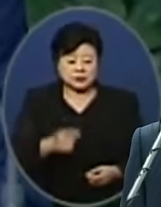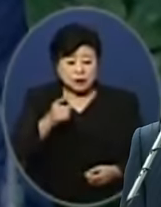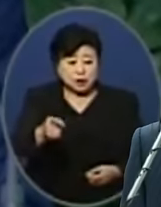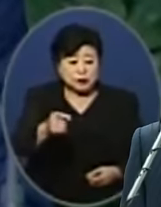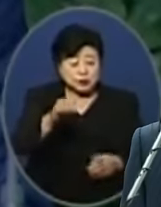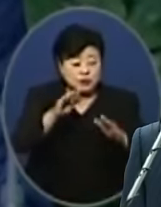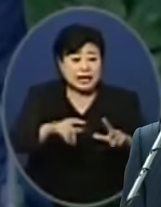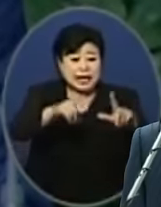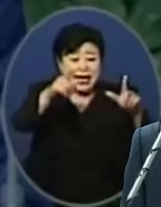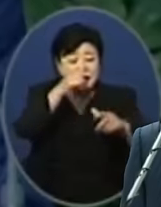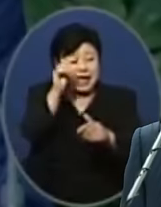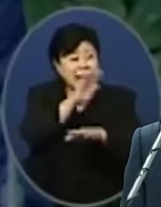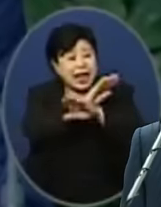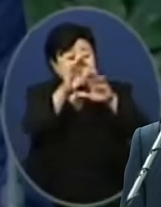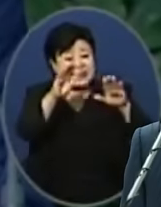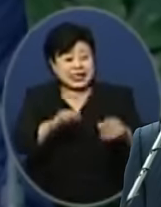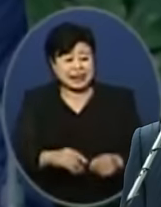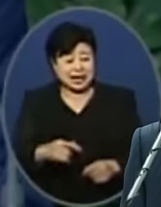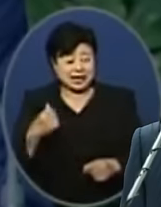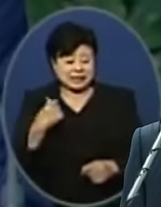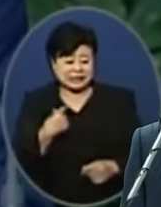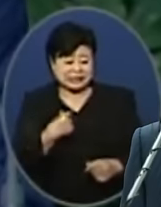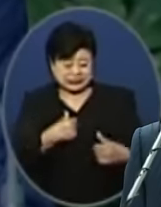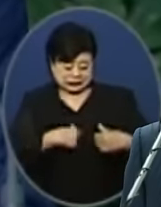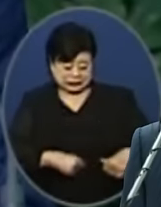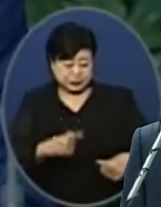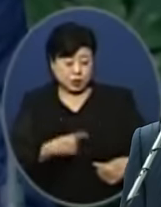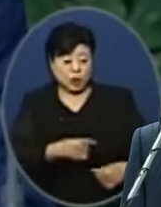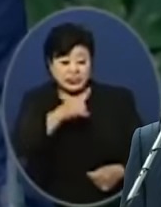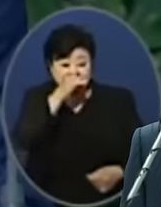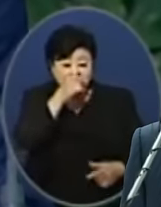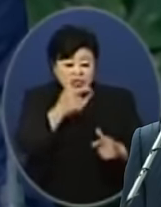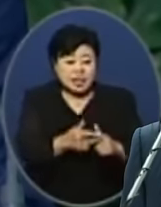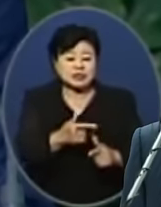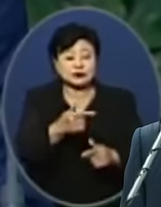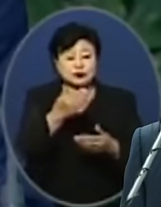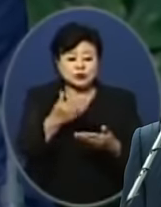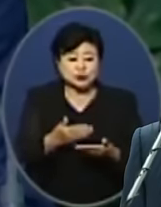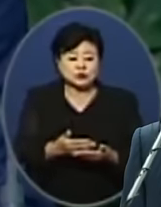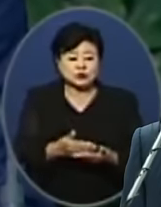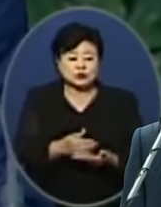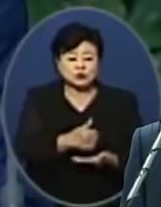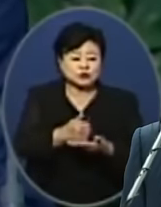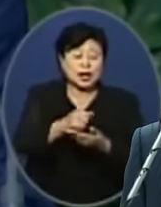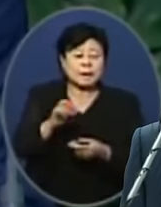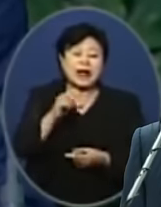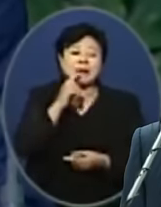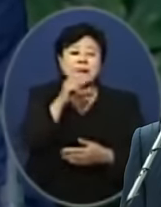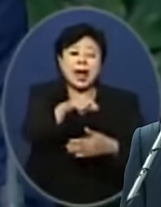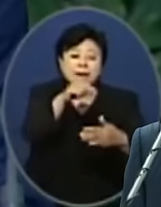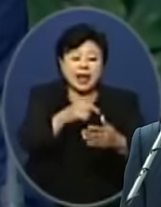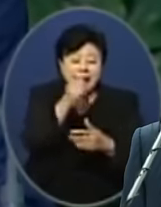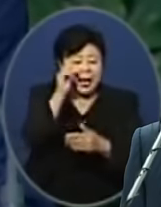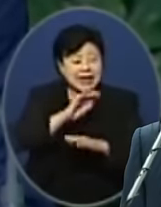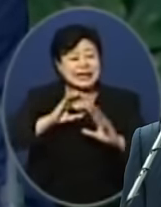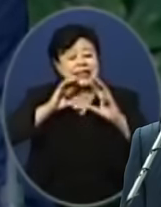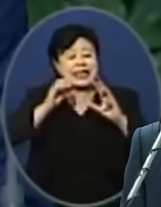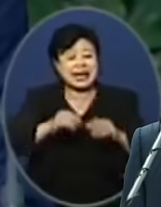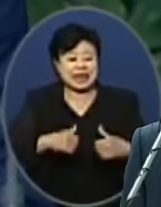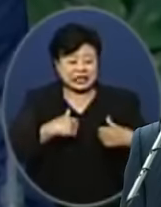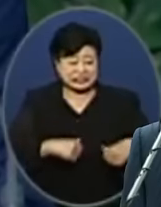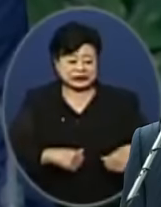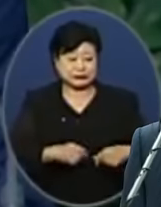여러분은 오늘날 하늘나라 시민권을 가지고 있는 것입니다. 예수님을 주로 시인한 사람은 마음속에 하늘나라의